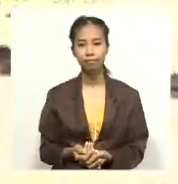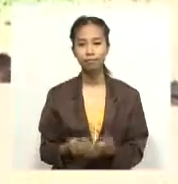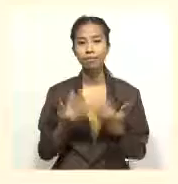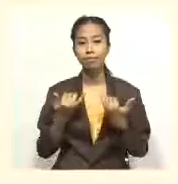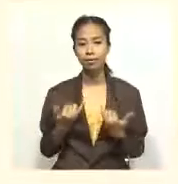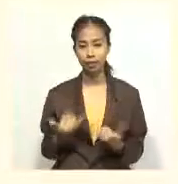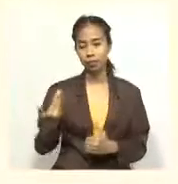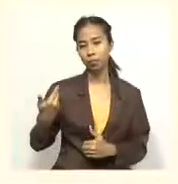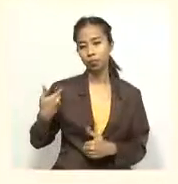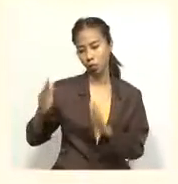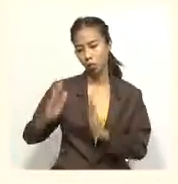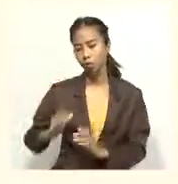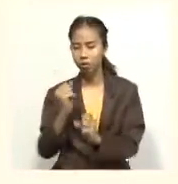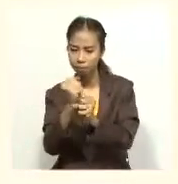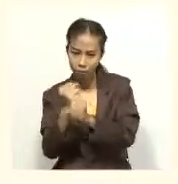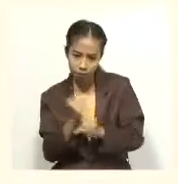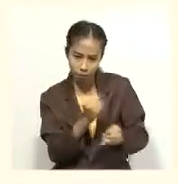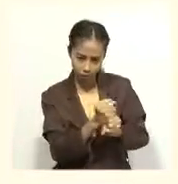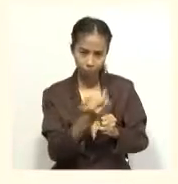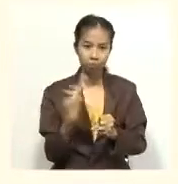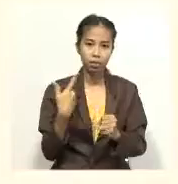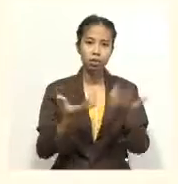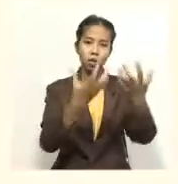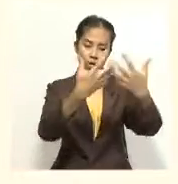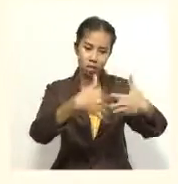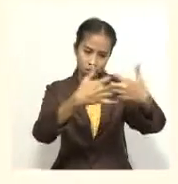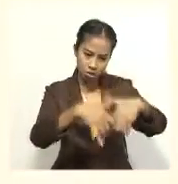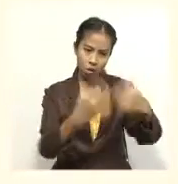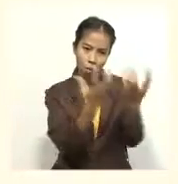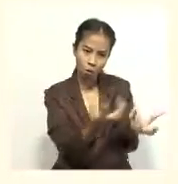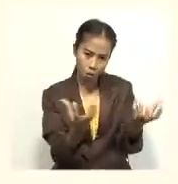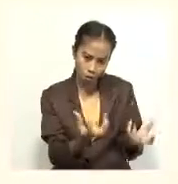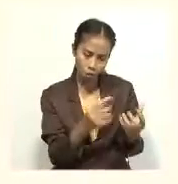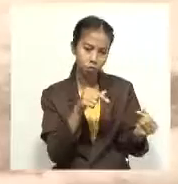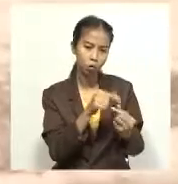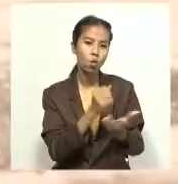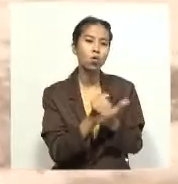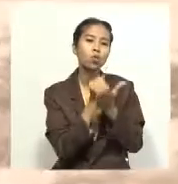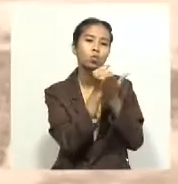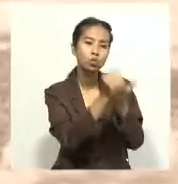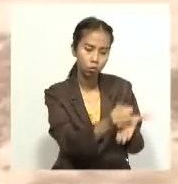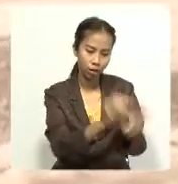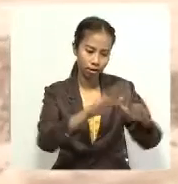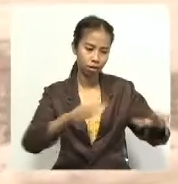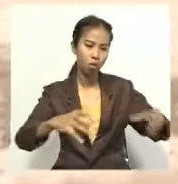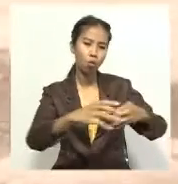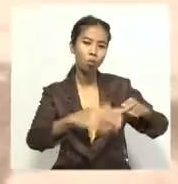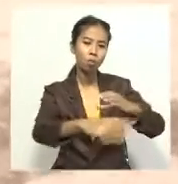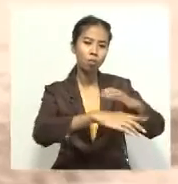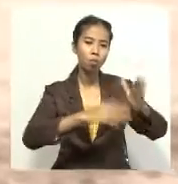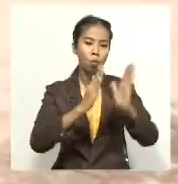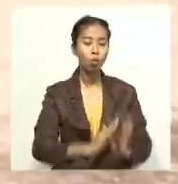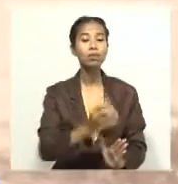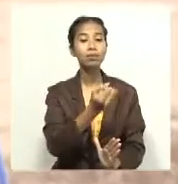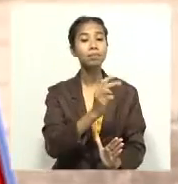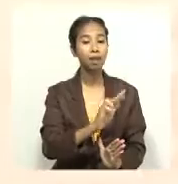ซึ่งขณะนี้ยังคงมีเจ้าหน้าที่ส่วนต่างๆดำเนินการขนย้ายเครื่องจักรและอุปกรณ์ที่ใช้ในการปฏิบัติภารกิจช่วยเหลือกลุ่มเด็กและโค้ชทีมฟุตบอล